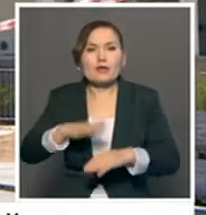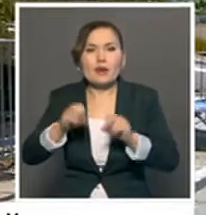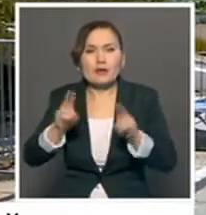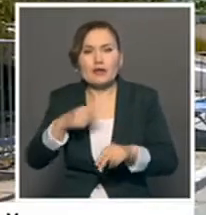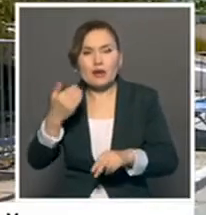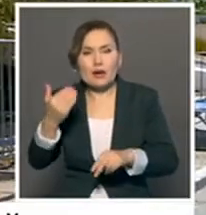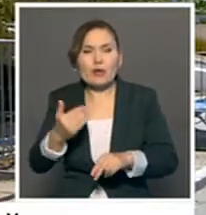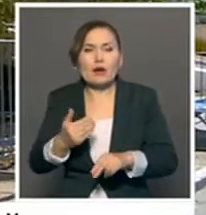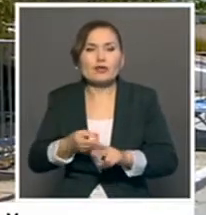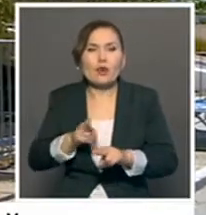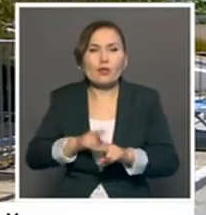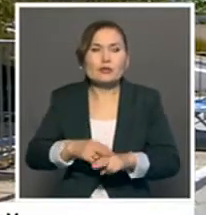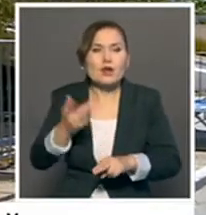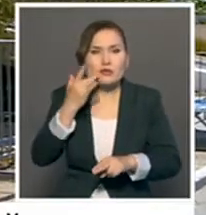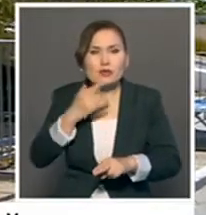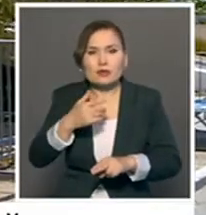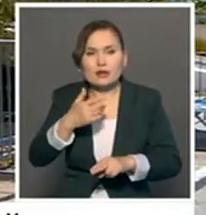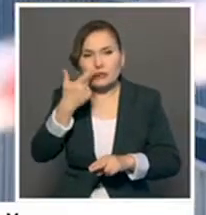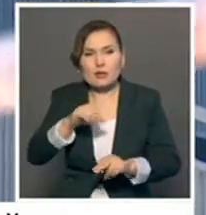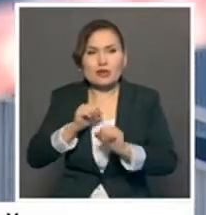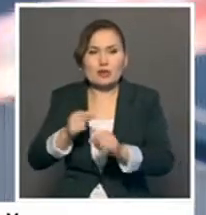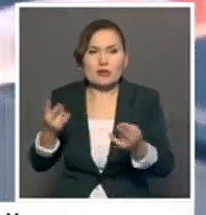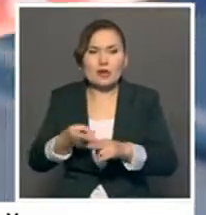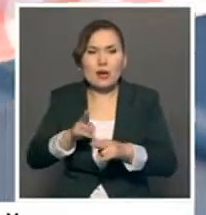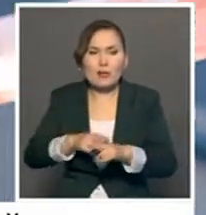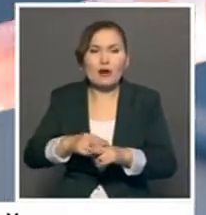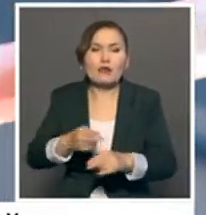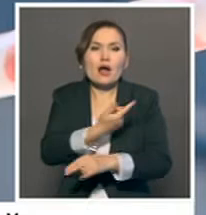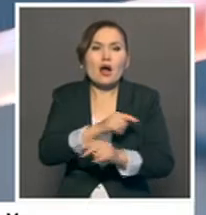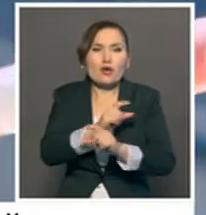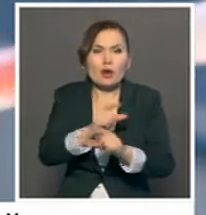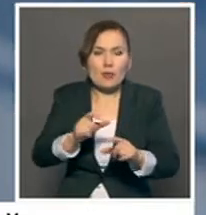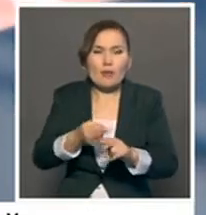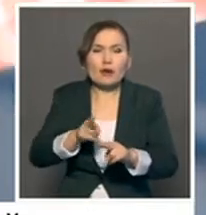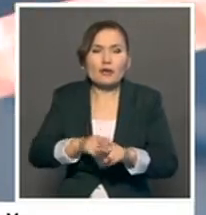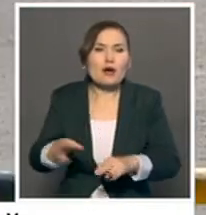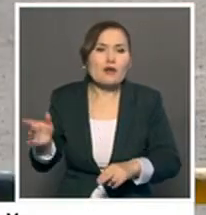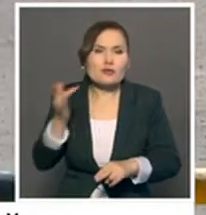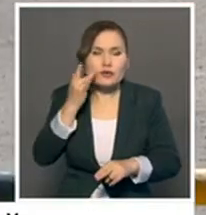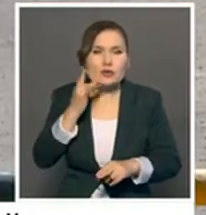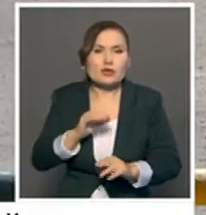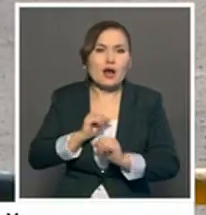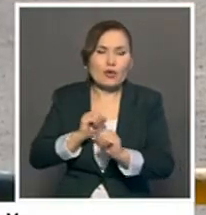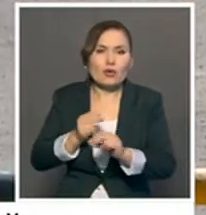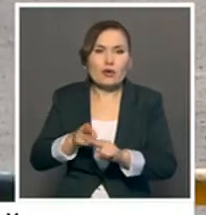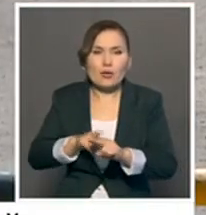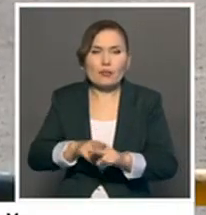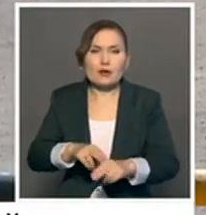айтты. Стационардың сыртында да тәртіп қатаң, айналасы қоршалып, күзет қойылған. Бұл да жұқпалы кеселдің